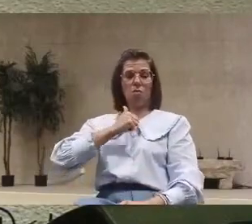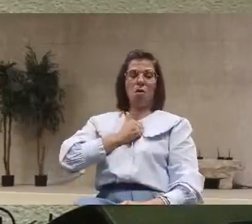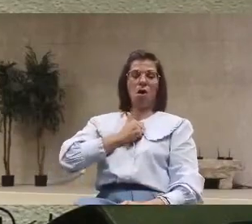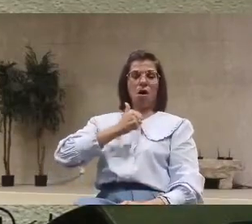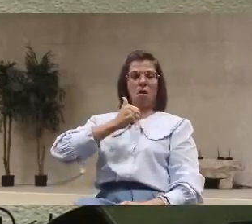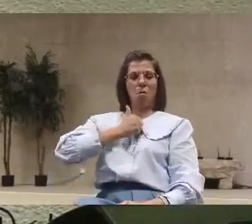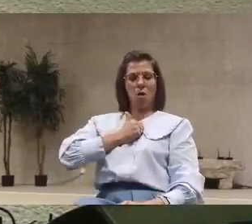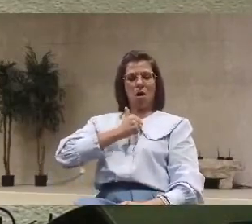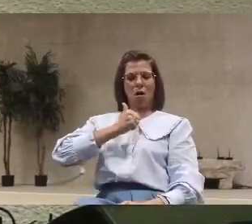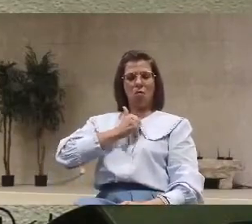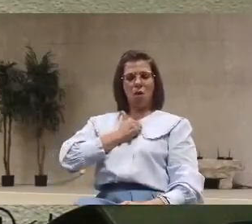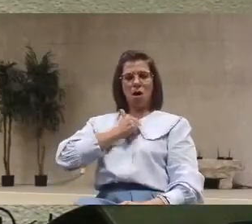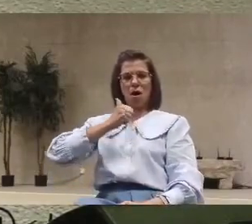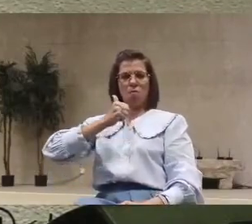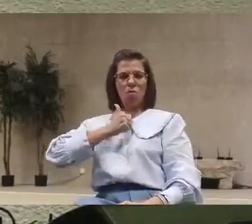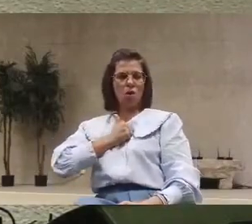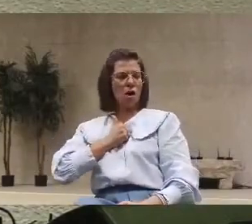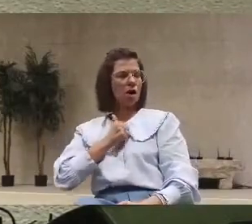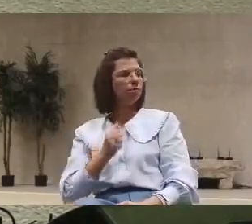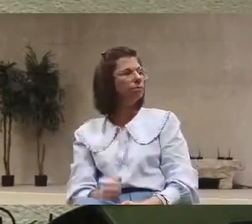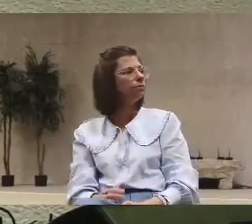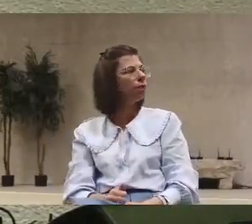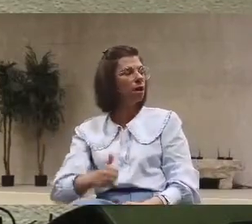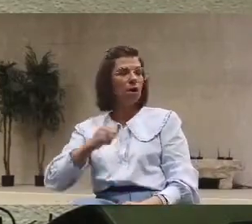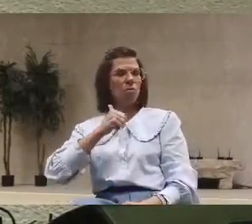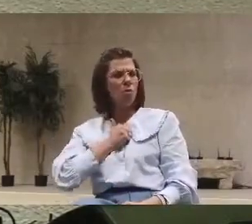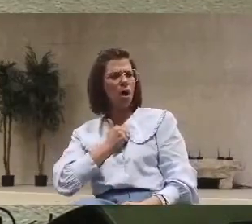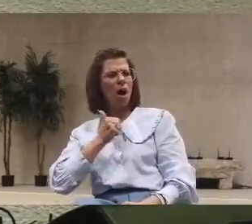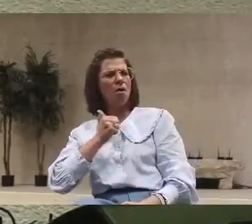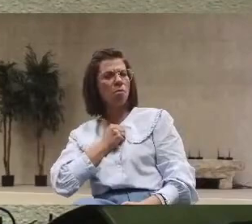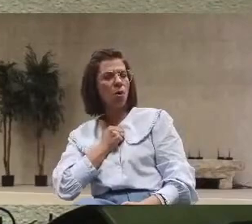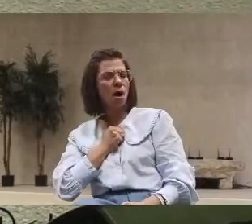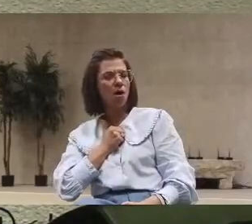le moi le moi le moi c'est la chair